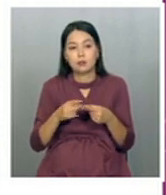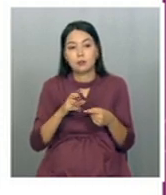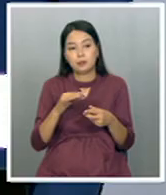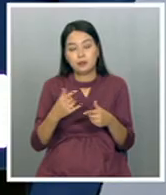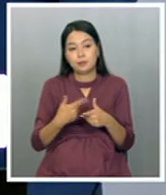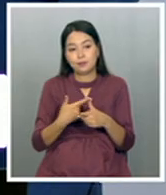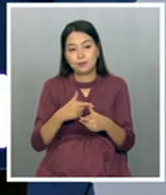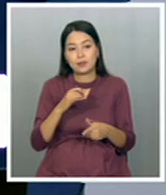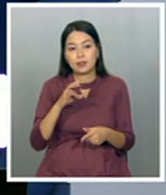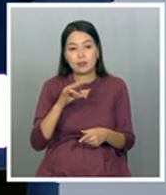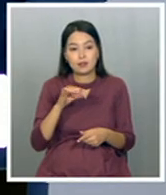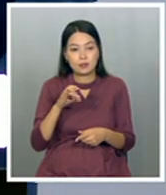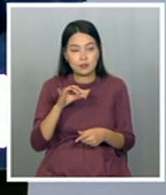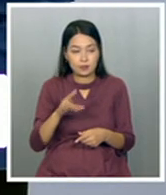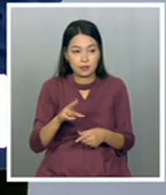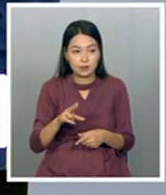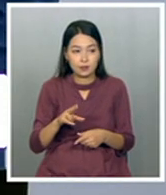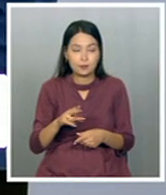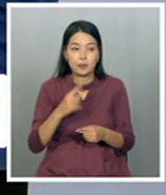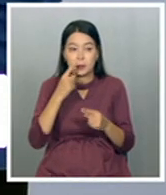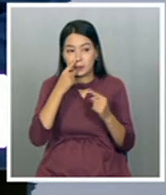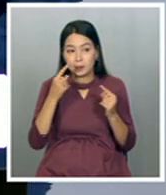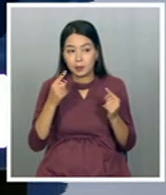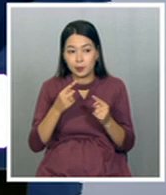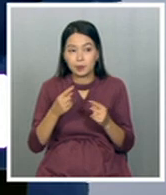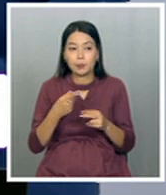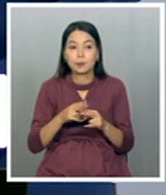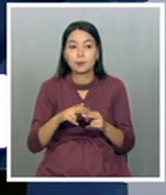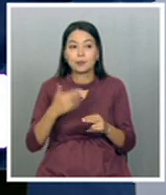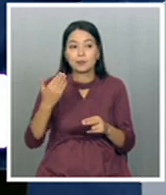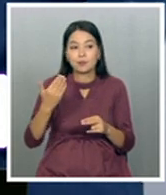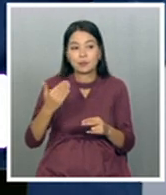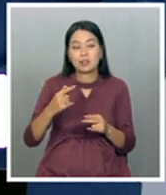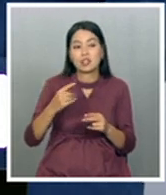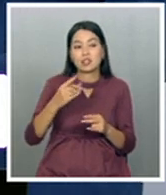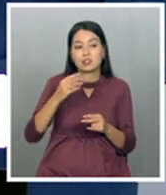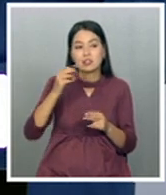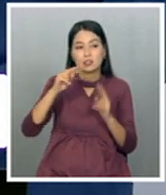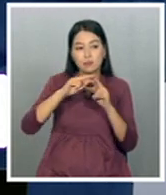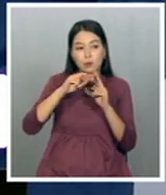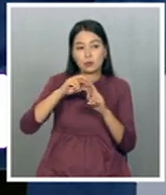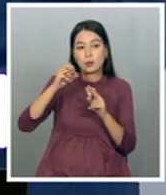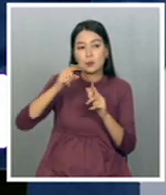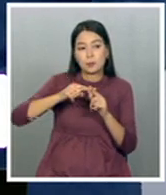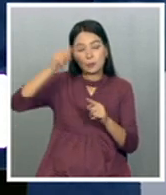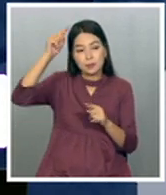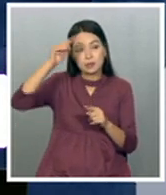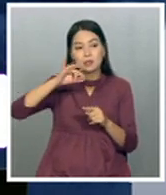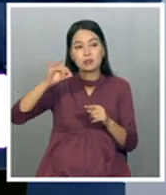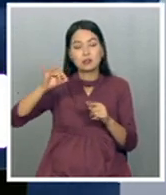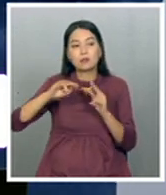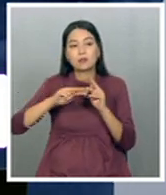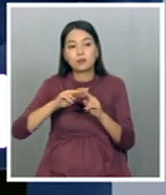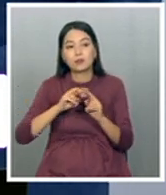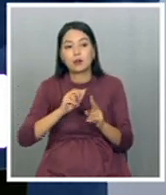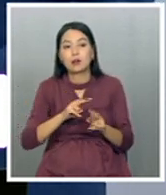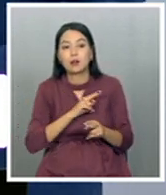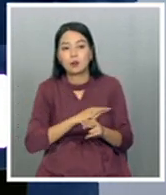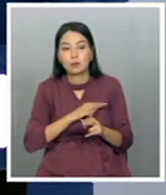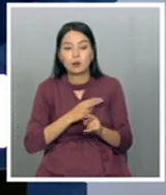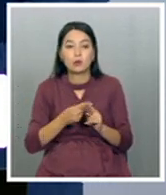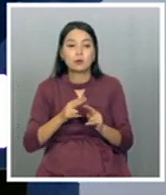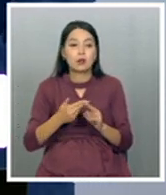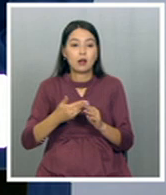аталады. Бұл жерде біз шырақтың биіктігі мен шарықтау шегін анықтауды қарастырамыз. Яғни біз жаңа алдыдағы